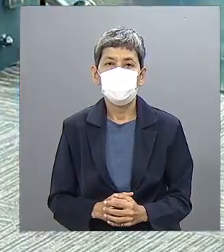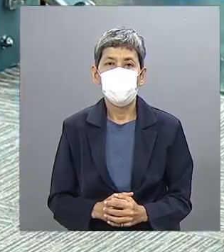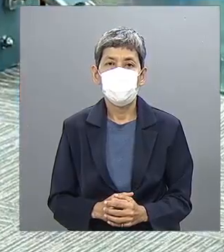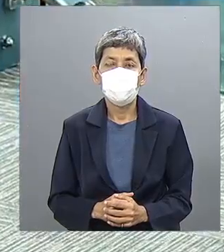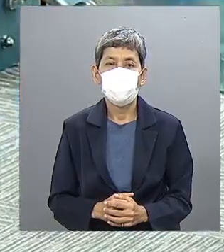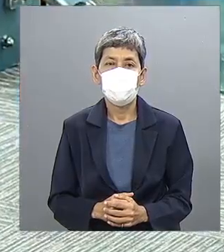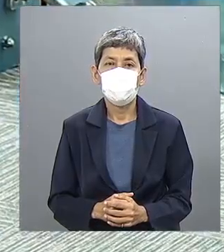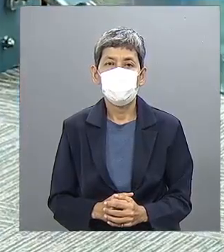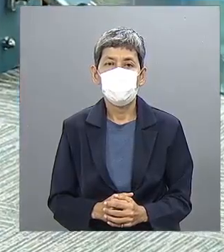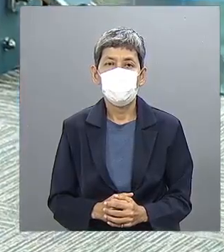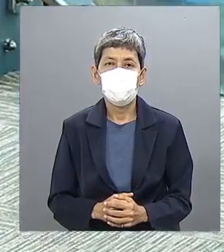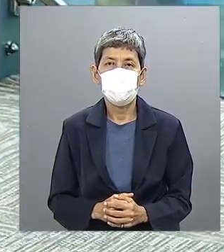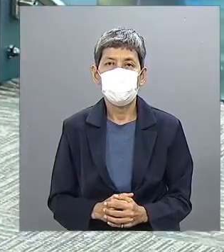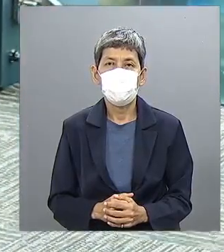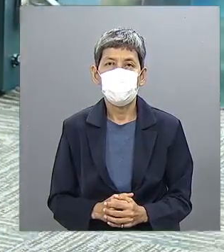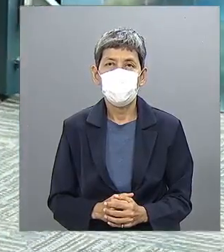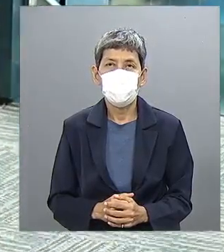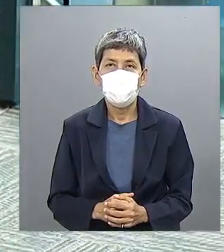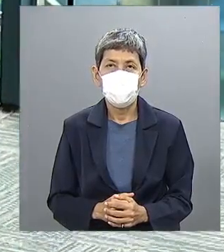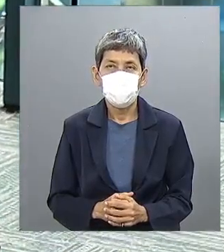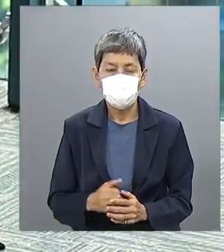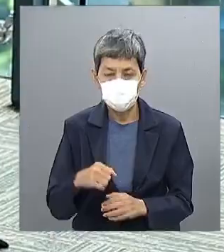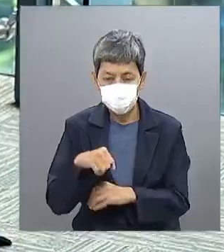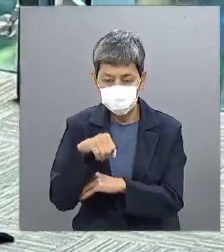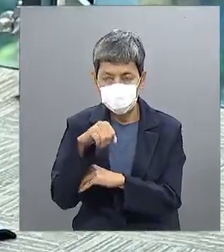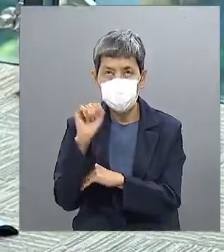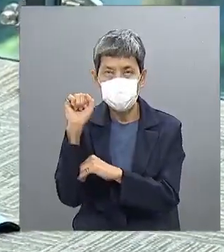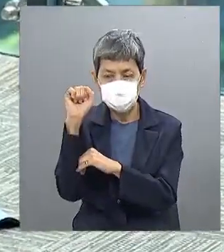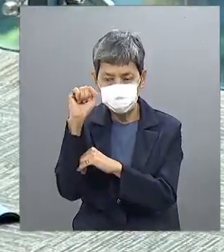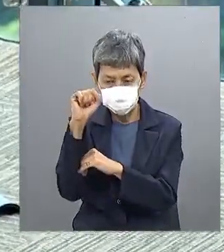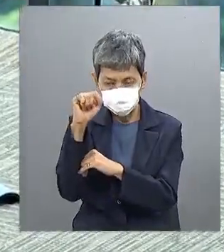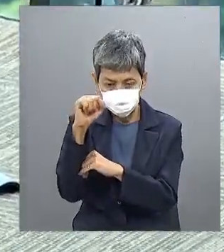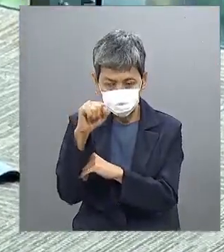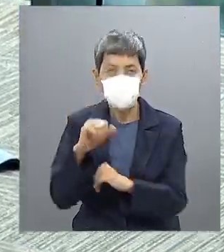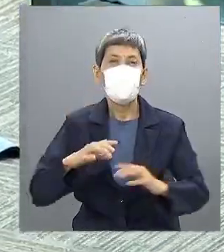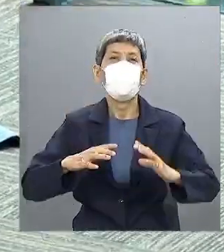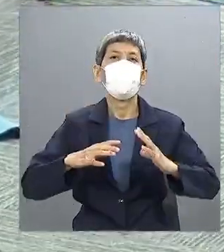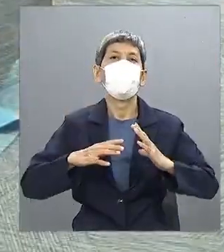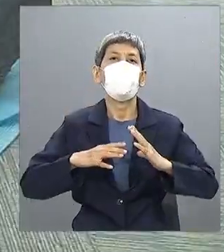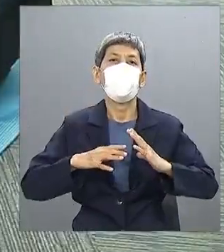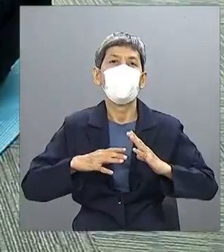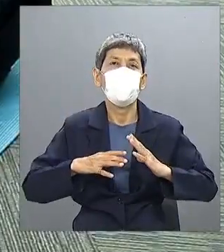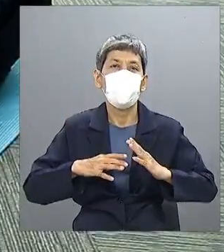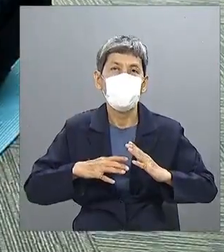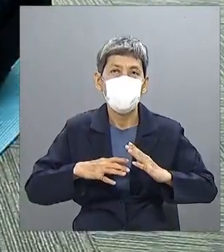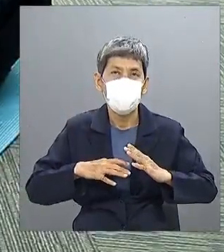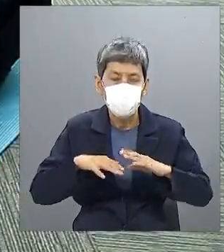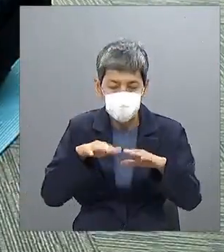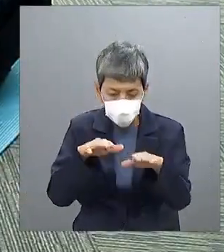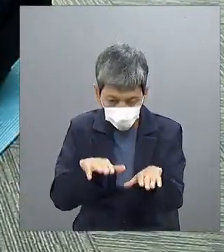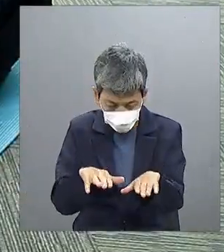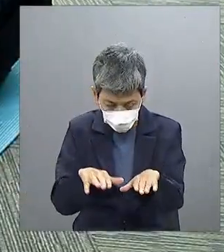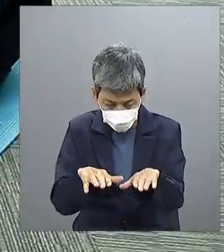ค่ะขึ้นขายค่อยยกขึ้นกับหมาหักพักไปถ้าเด็กสักครู่นึงค่ะใครหลังหัวไหล่ผ่อน